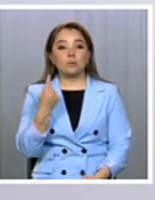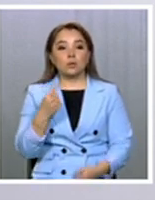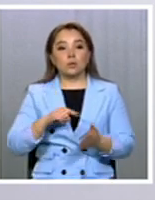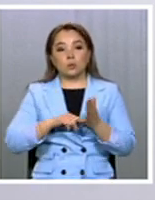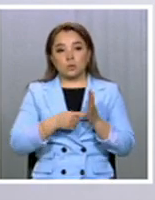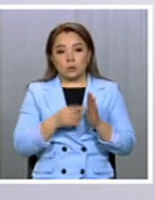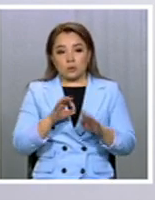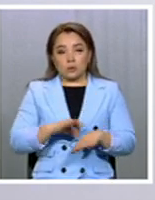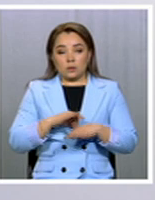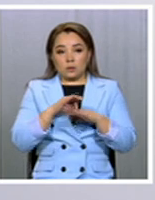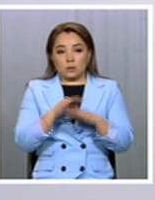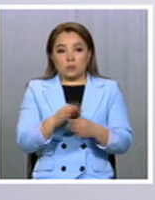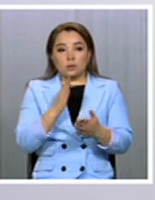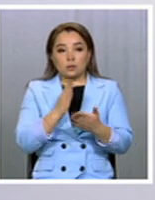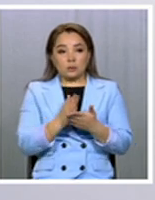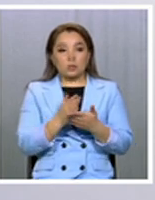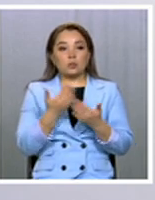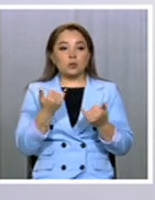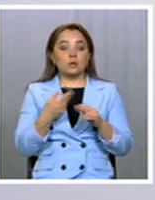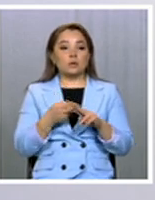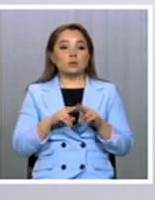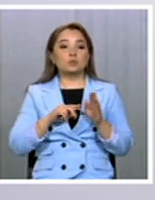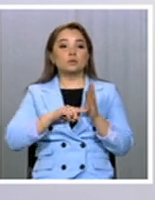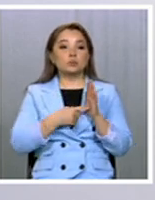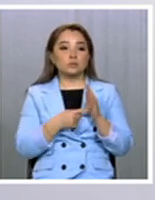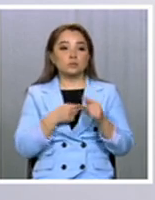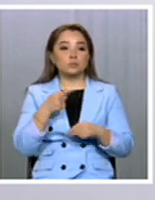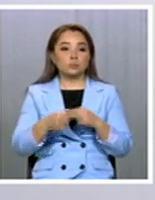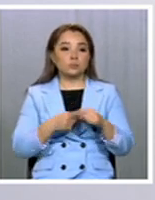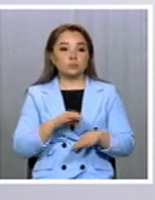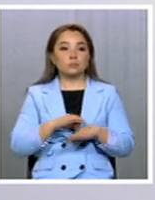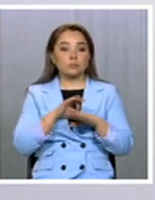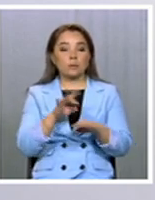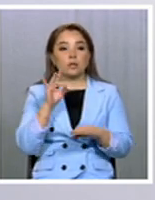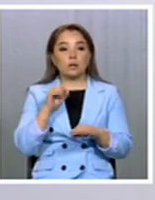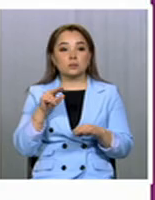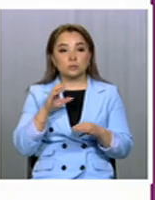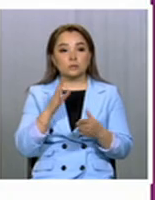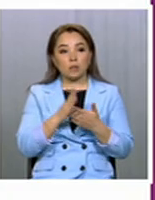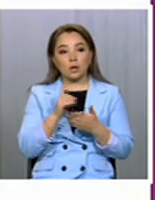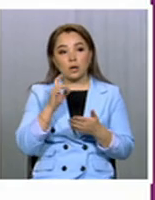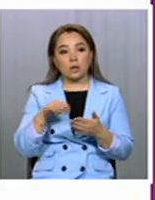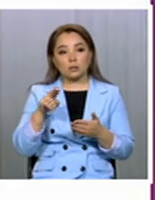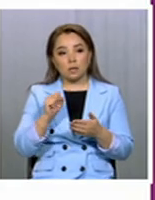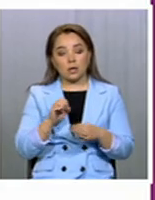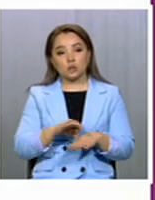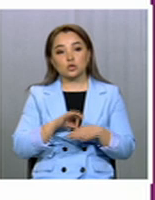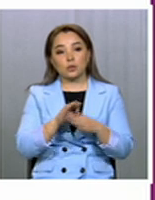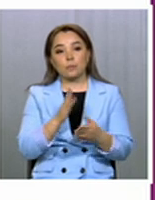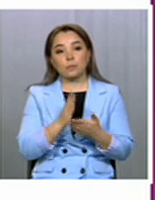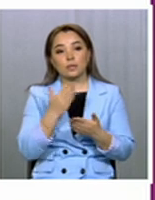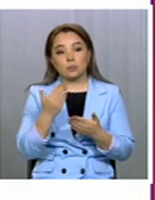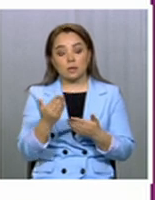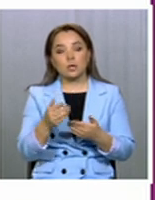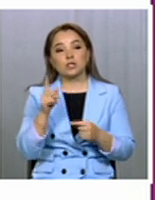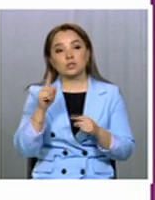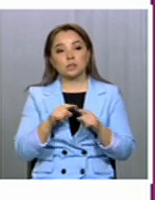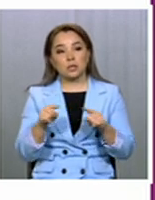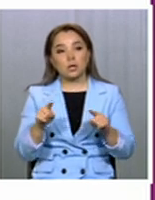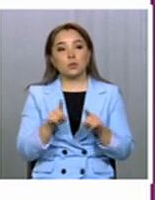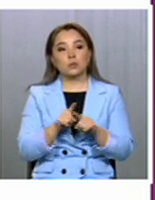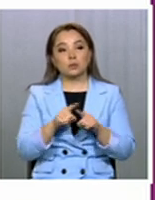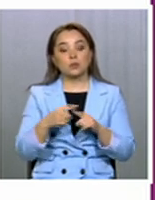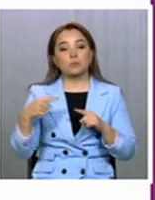жүргізілген жанама мен сол нүктеден радиусқа тең хорда жүргізілсе, демек, осы хорда мен жанаманың арасындағы